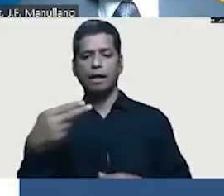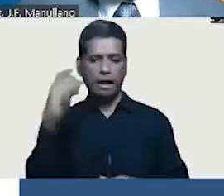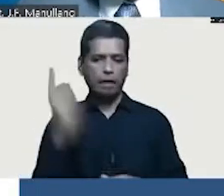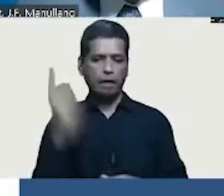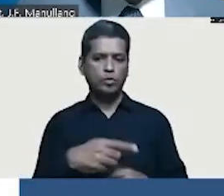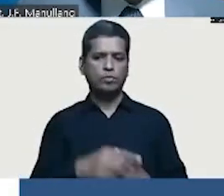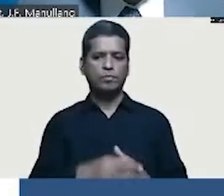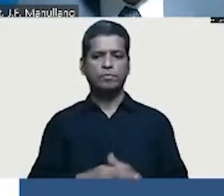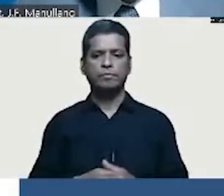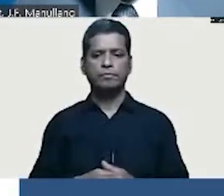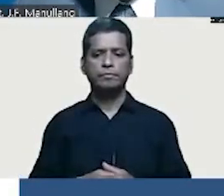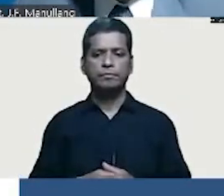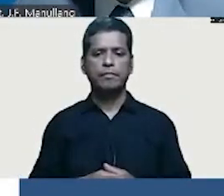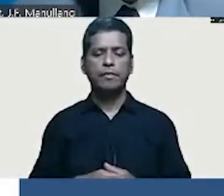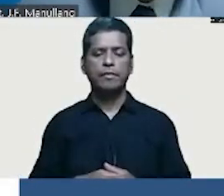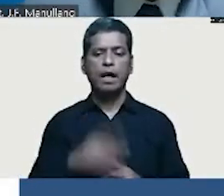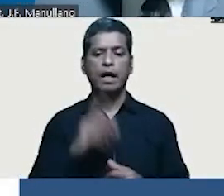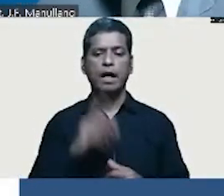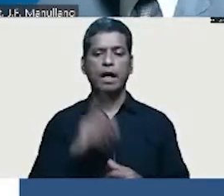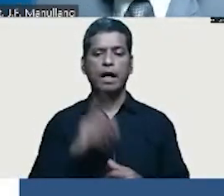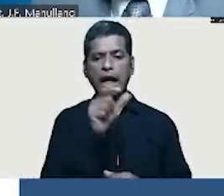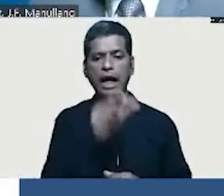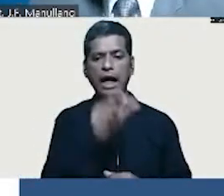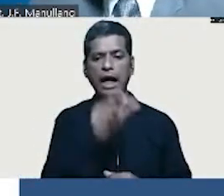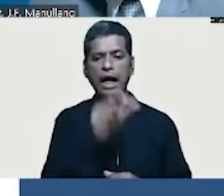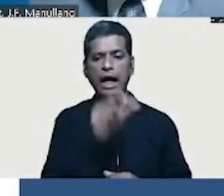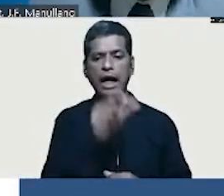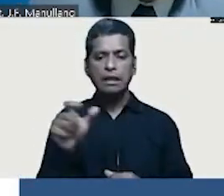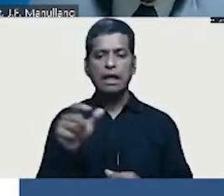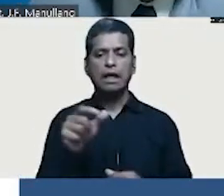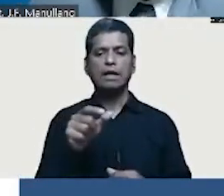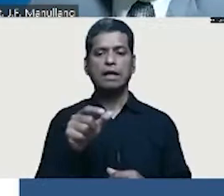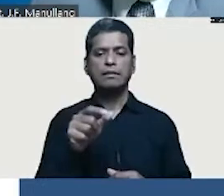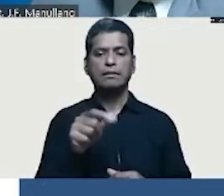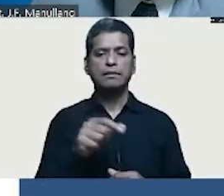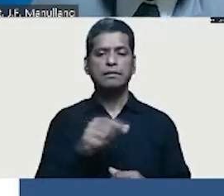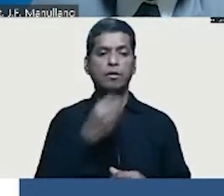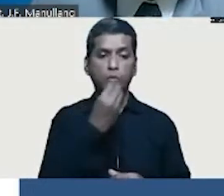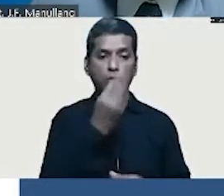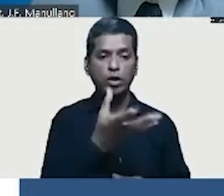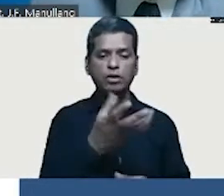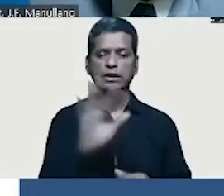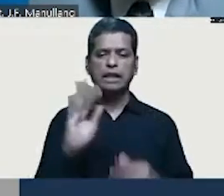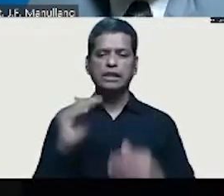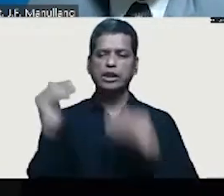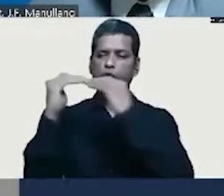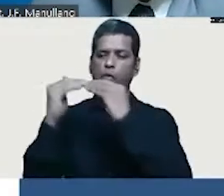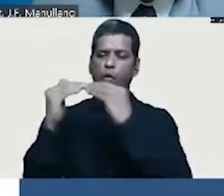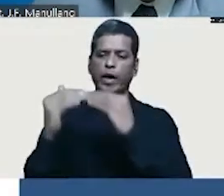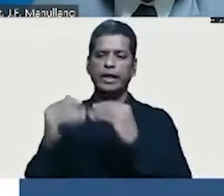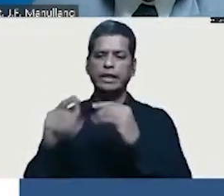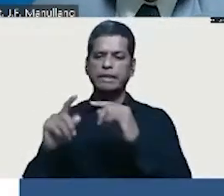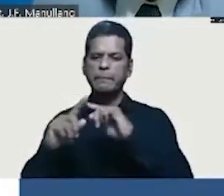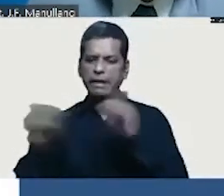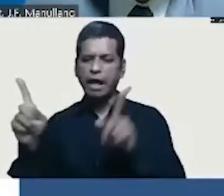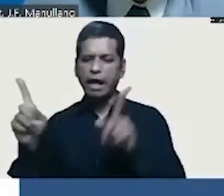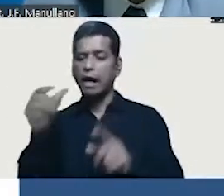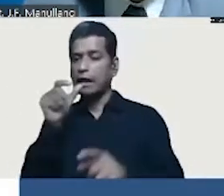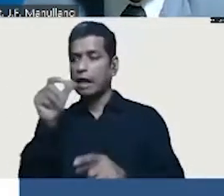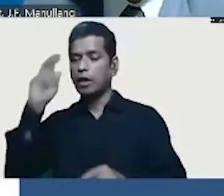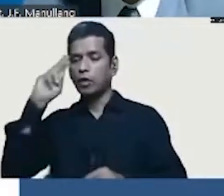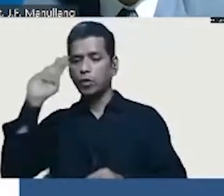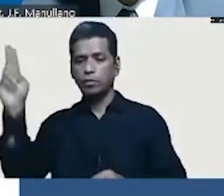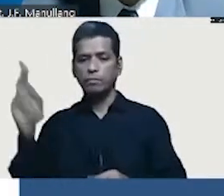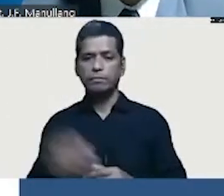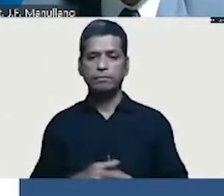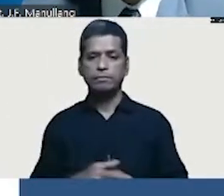karena kata-katanya tindakannya sikapnya beda dengan kata-kata sikap yang tidak issues Stadion